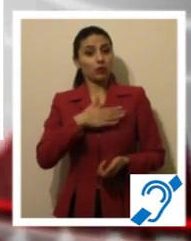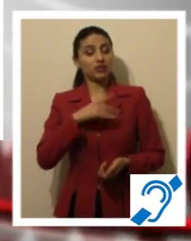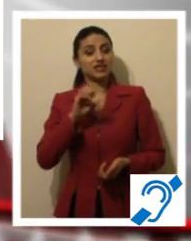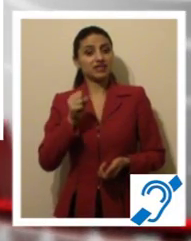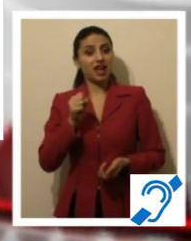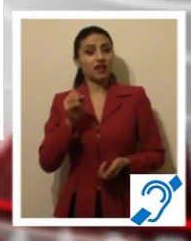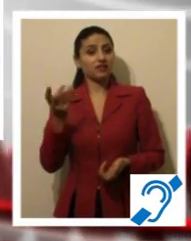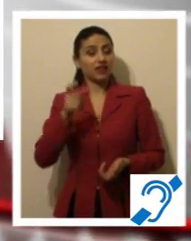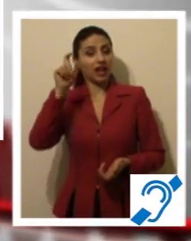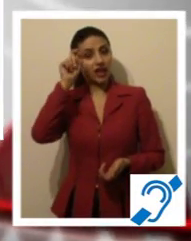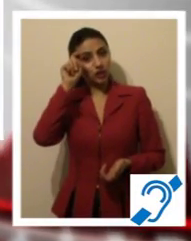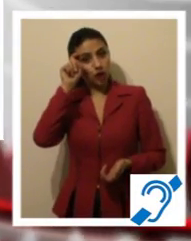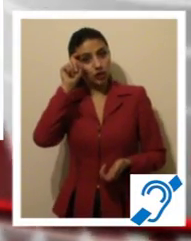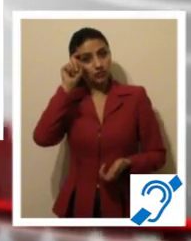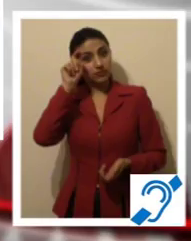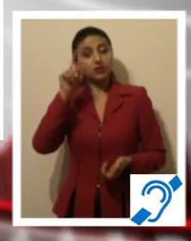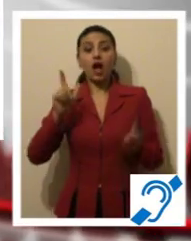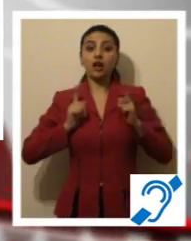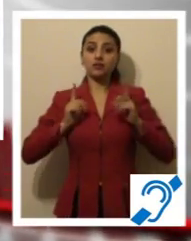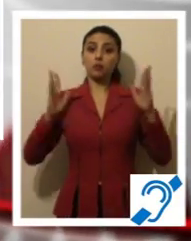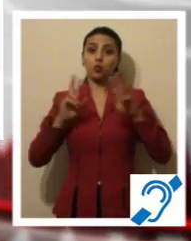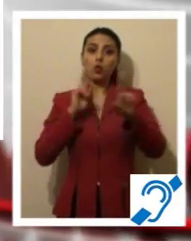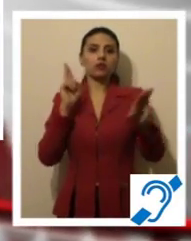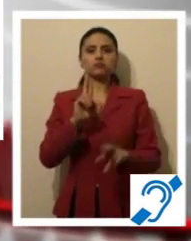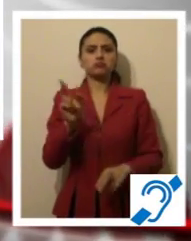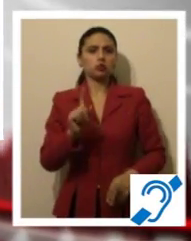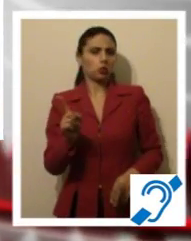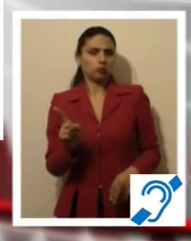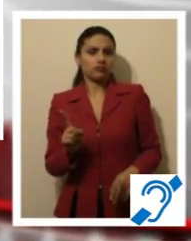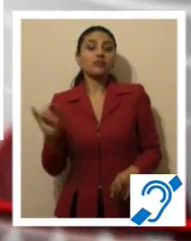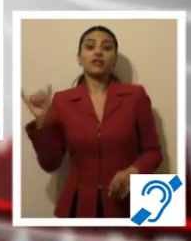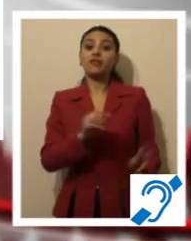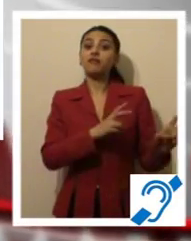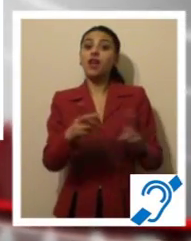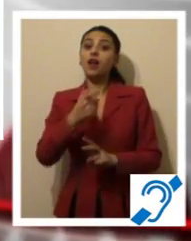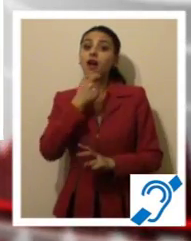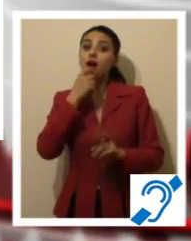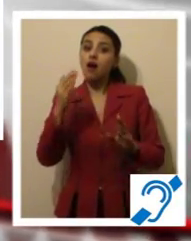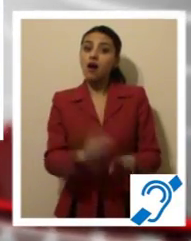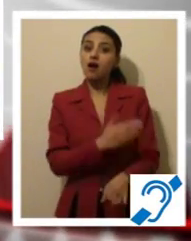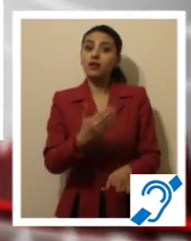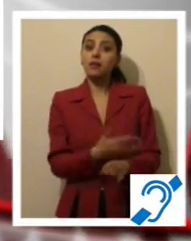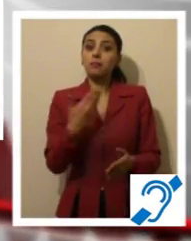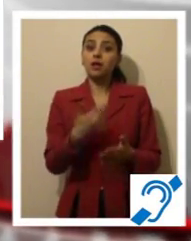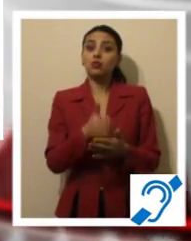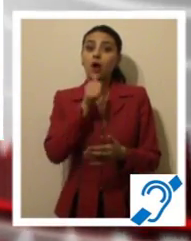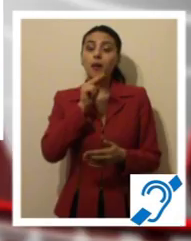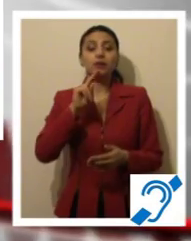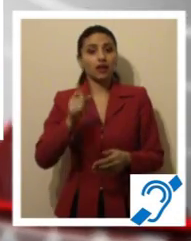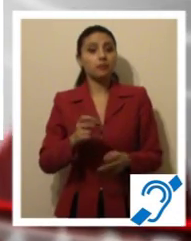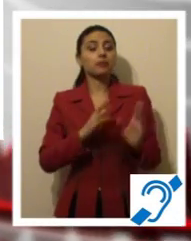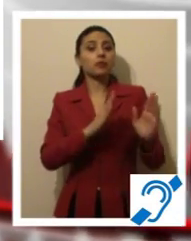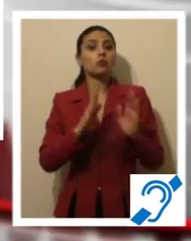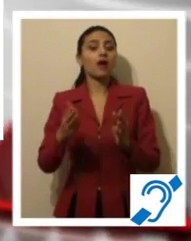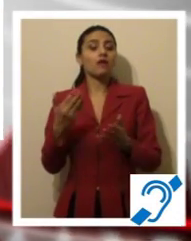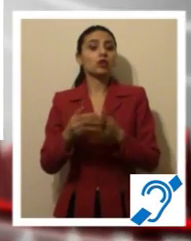fii credincios. A stat mult la coadă? Nu. Veniți în fiecare an pentru aghiazmă? Da, da. Ordinea publică a fost asigurată